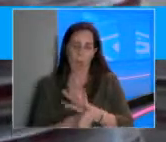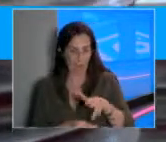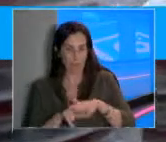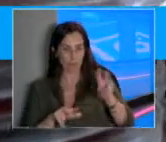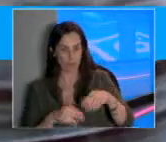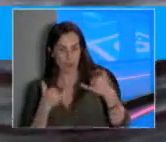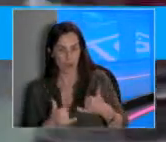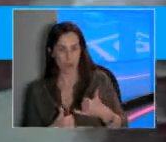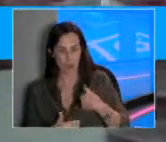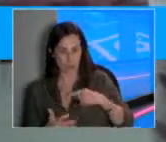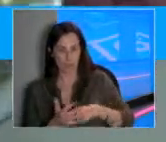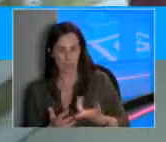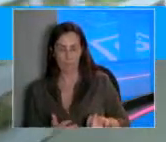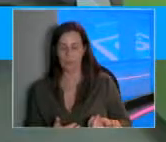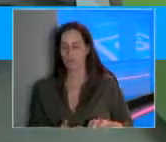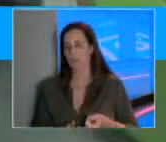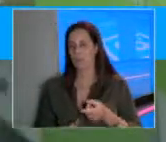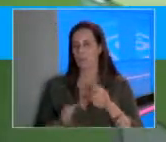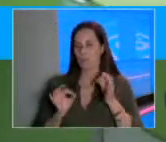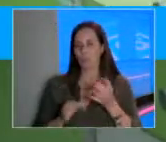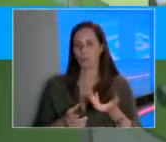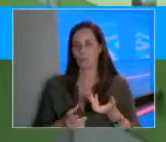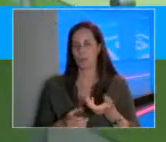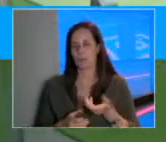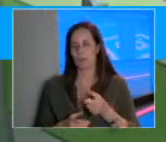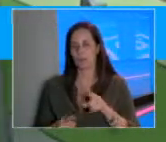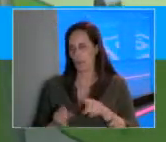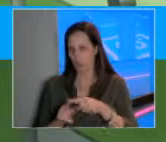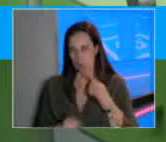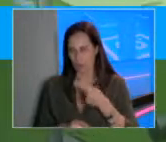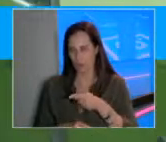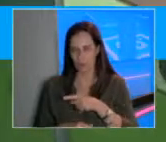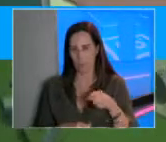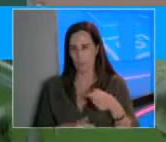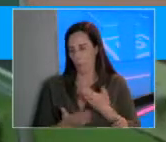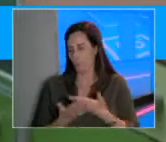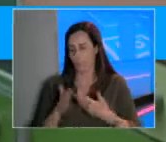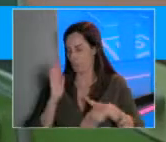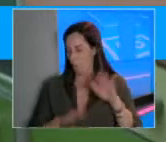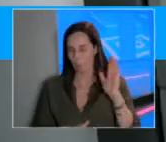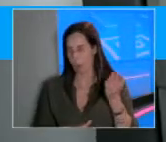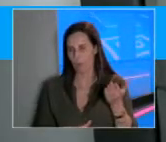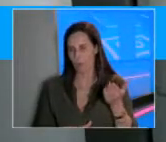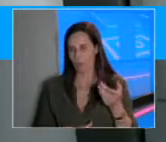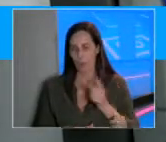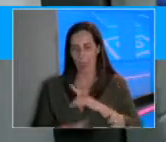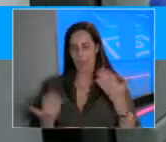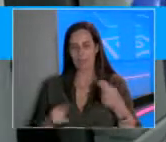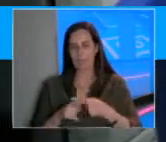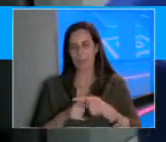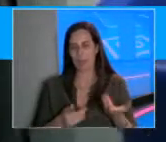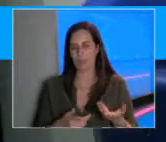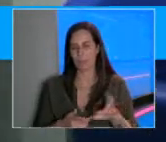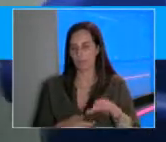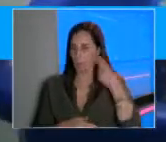במצב הנוכחי זאת הכוונה שלי. אבל במיוחד באוכלוסייה כמו זאת שאנחנו מדברים עליה, שעובדה היא שרובה הגדול הוא אסימפטומטי, זאת